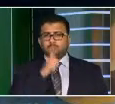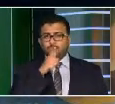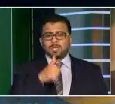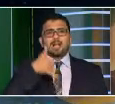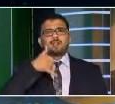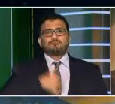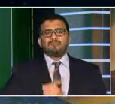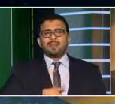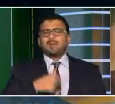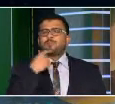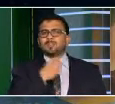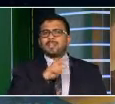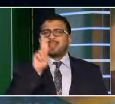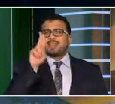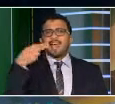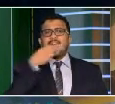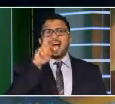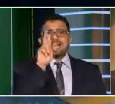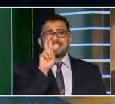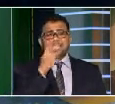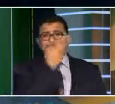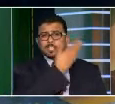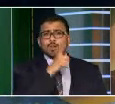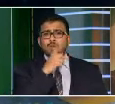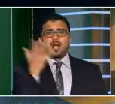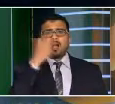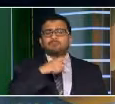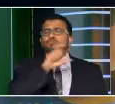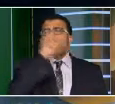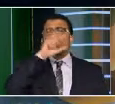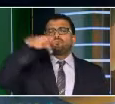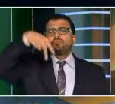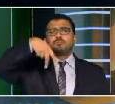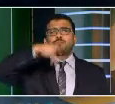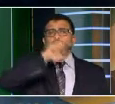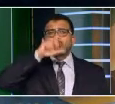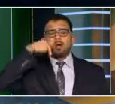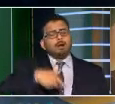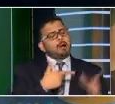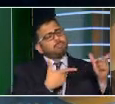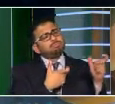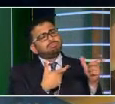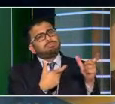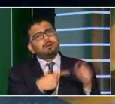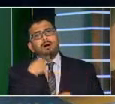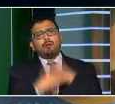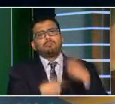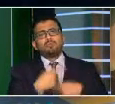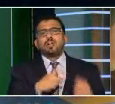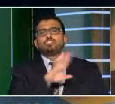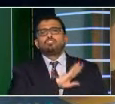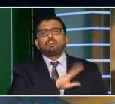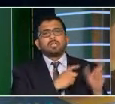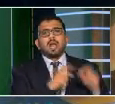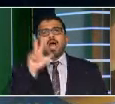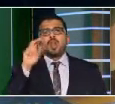ترزخ مدينة تعز جنوبي اليمن منذ أكثر من 8 شهور تحت وطأة الحرب التي تشنها ميليشيا الحوثي